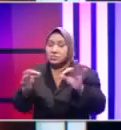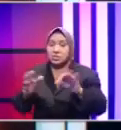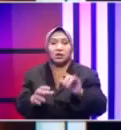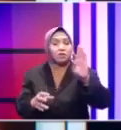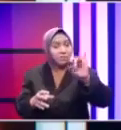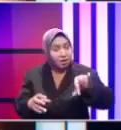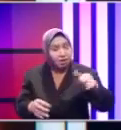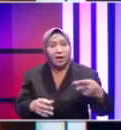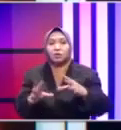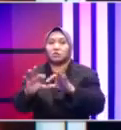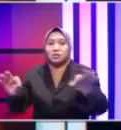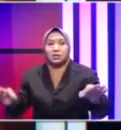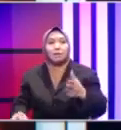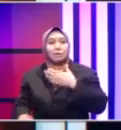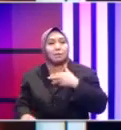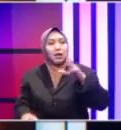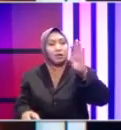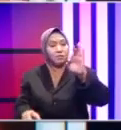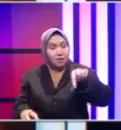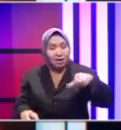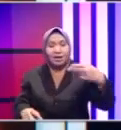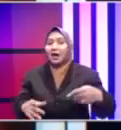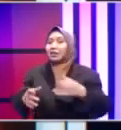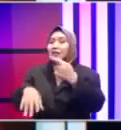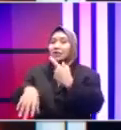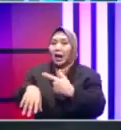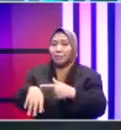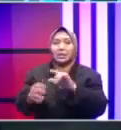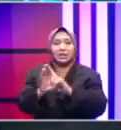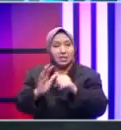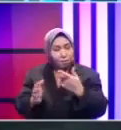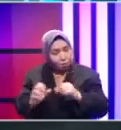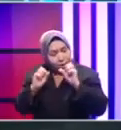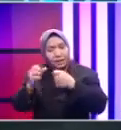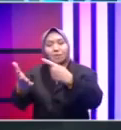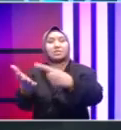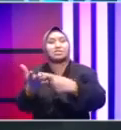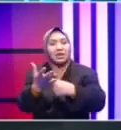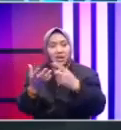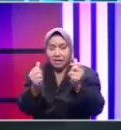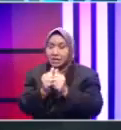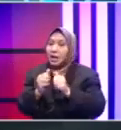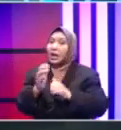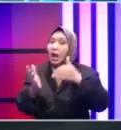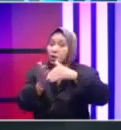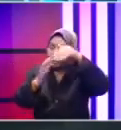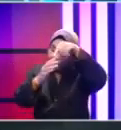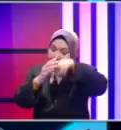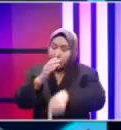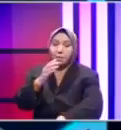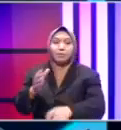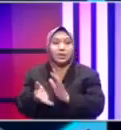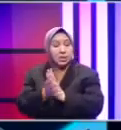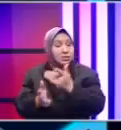Ayesha adem ikhvan atau nanti jadi disitu boleh dibicarakan lebih lanjut tetapi PDKT